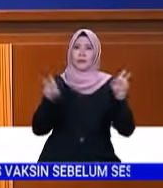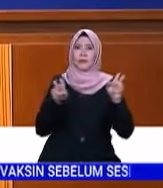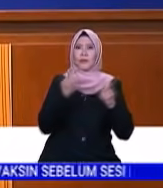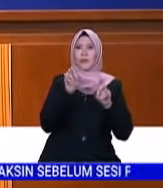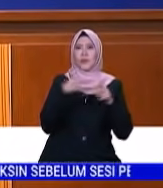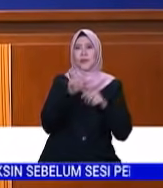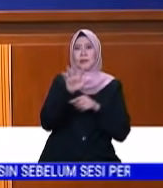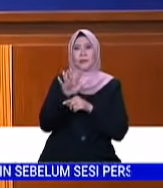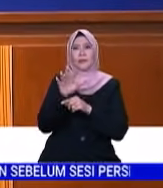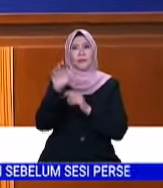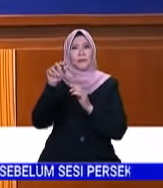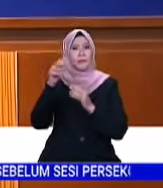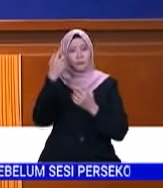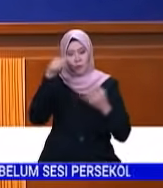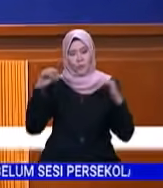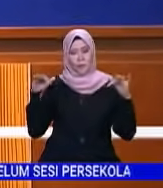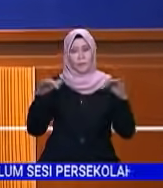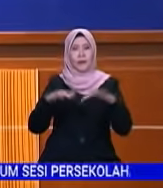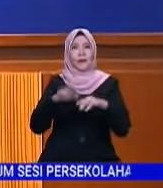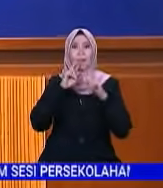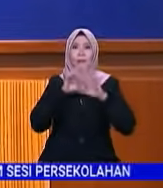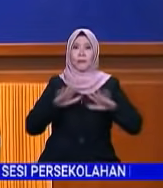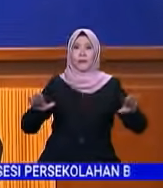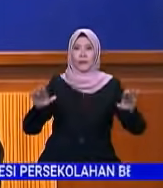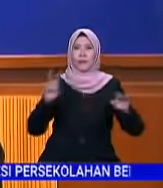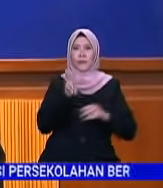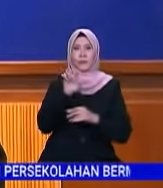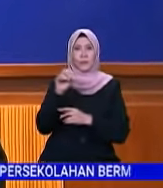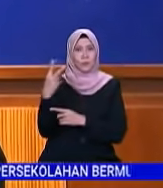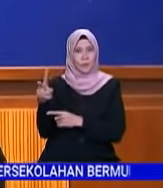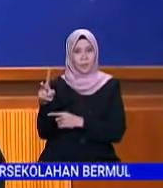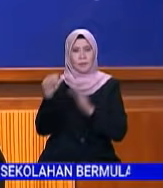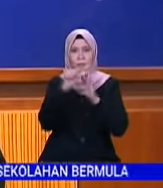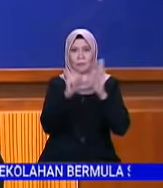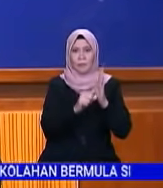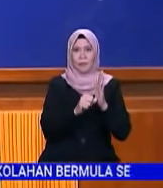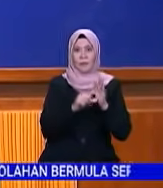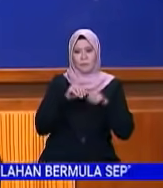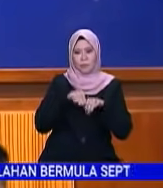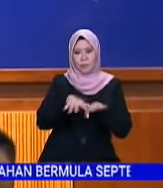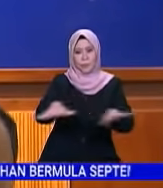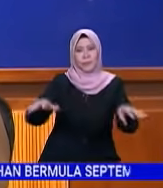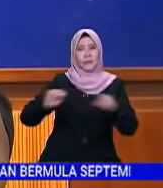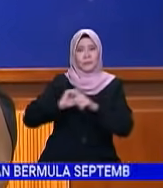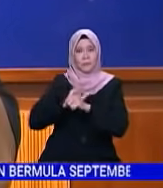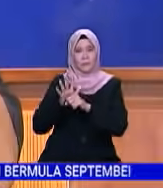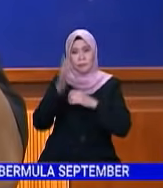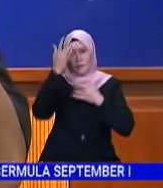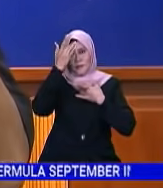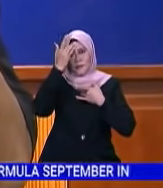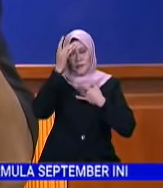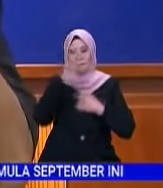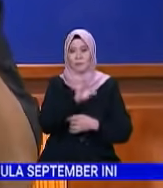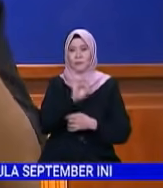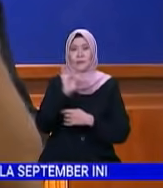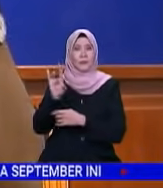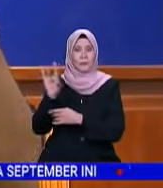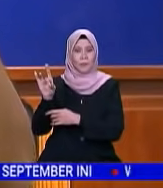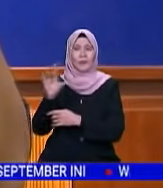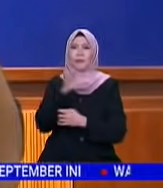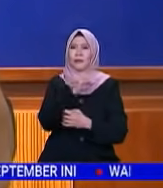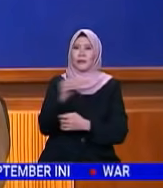9-5 Akta Perhimpunan Aman 2012, Akta Pencegahan dan Pengawalan Penyakit Berjangkit 1988